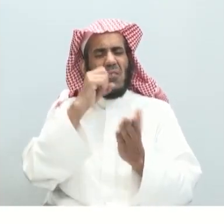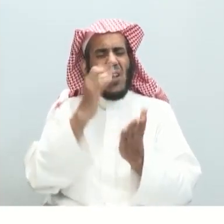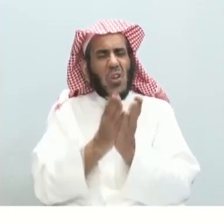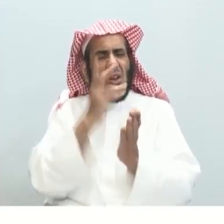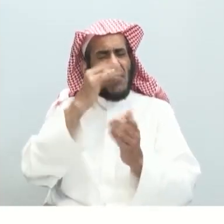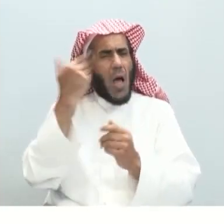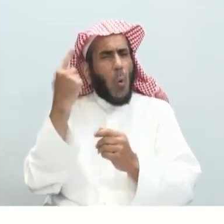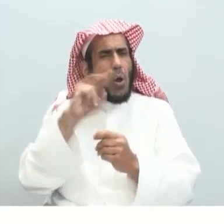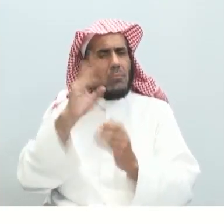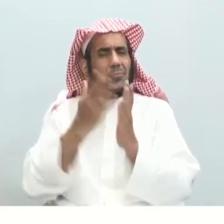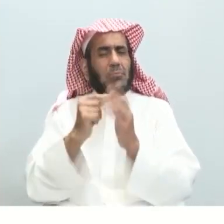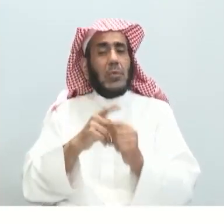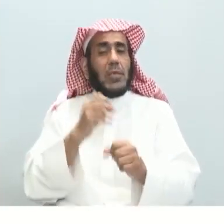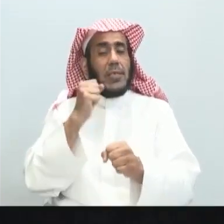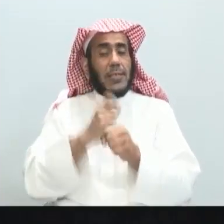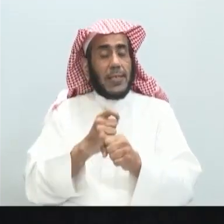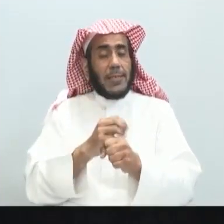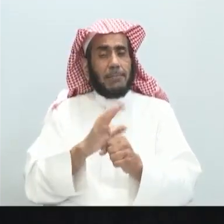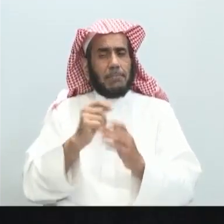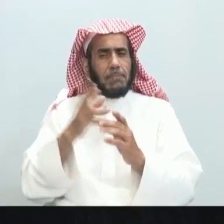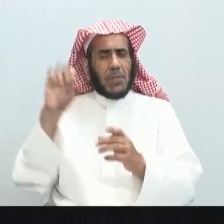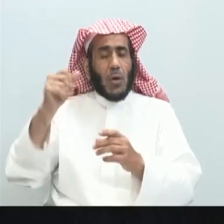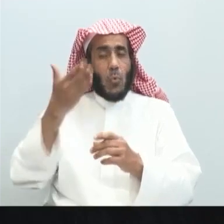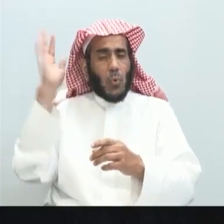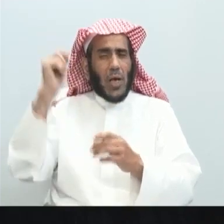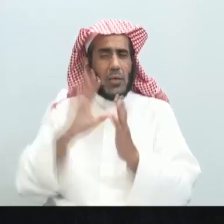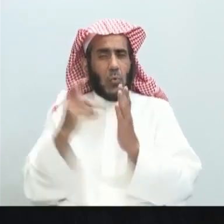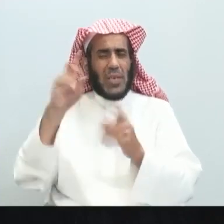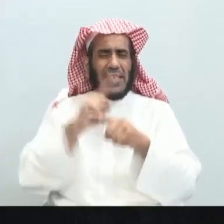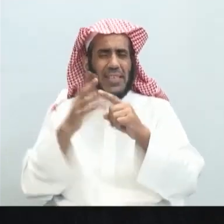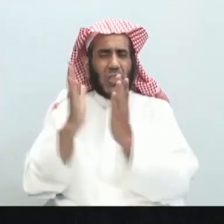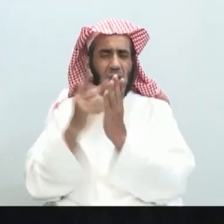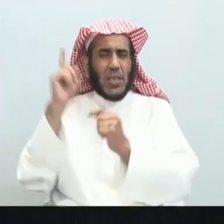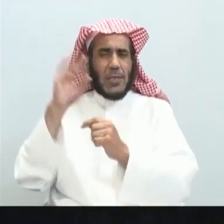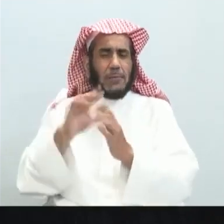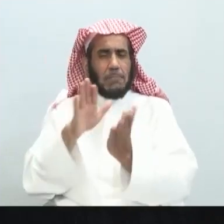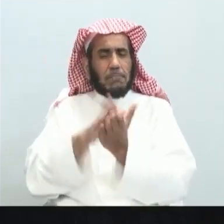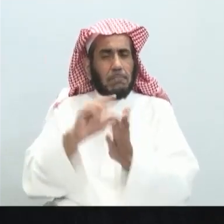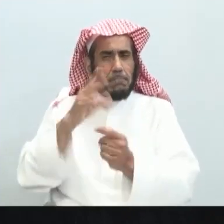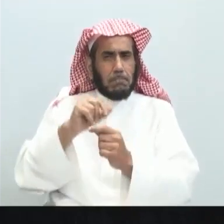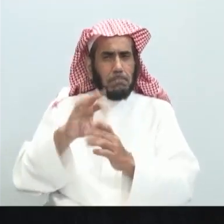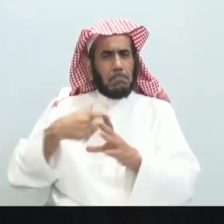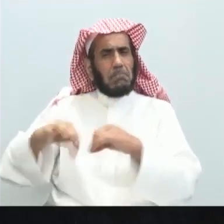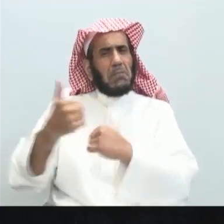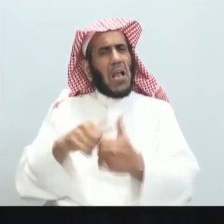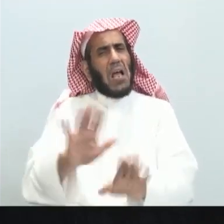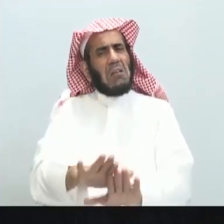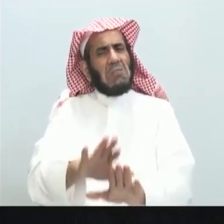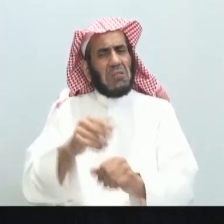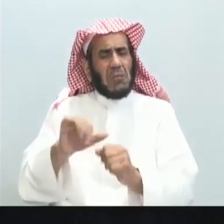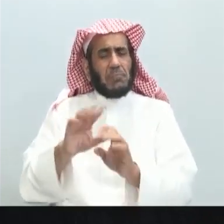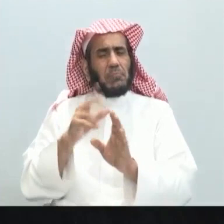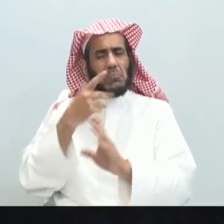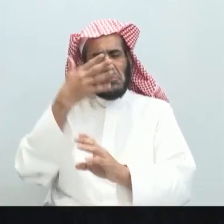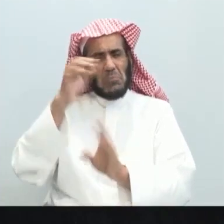غيره بل جعل حفظ التوراه والانجيل والزبور الى اهل الكتاب كما قال جل وعلا بما